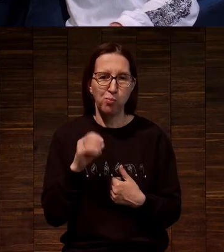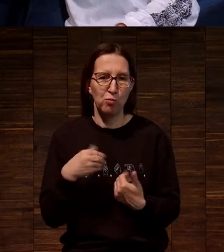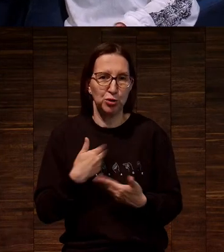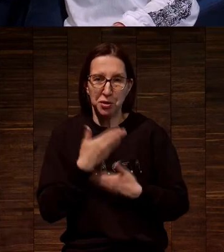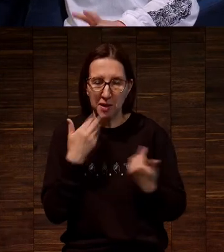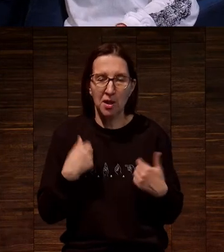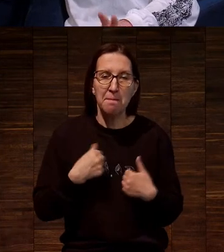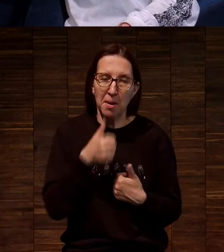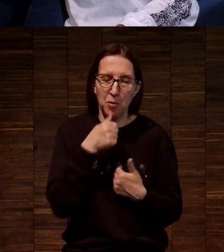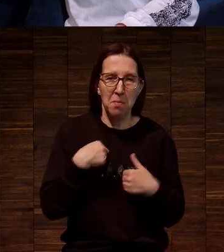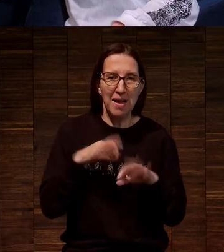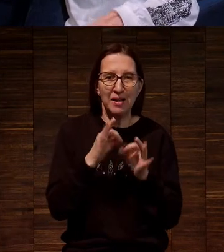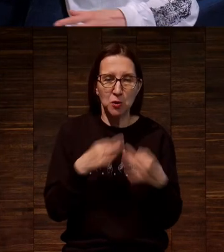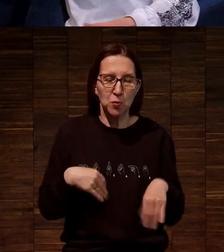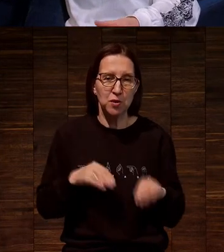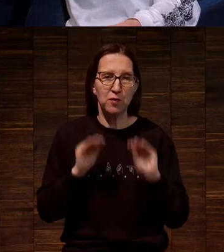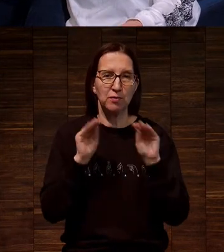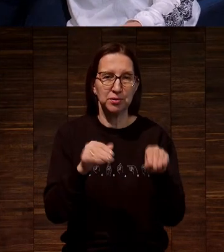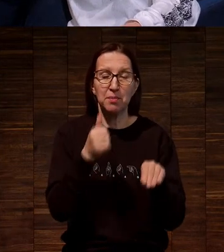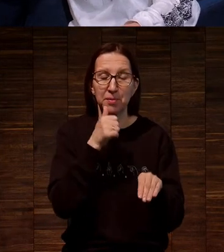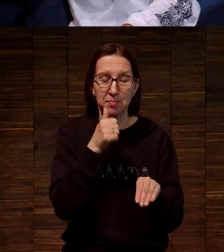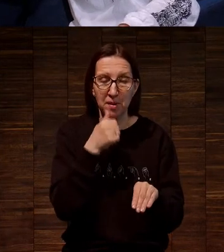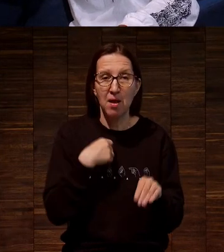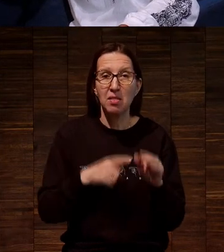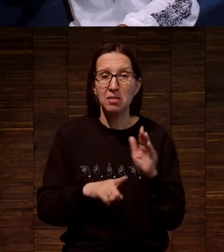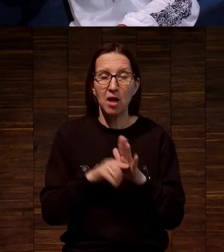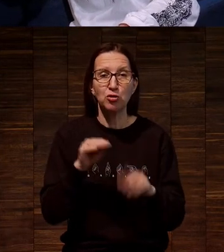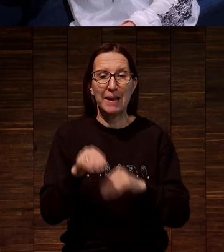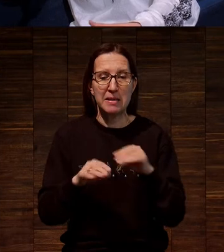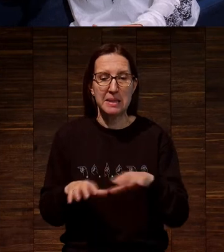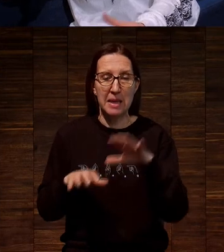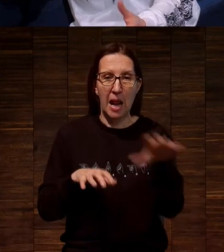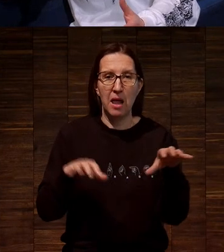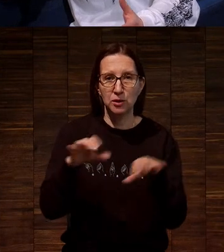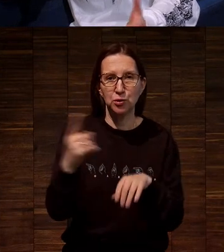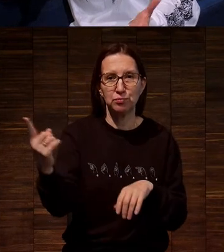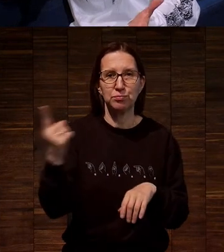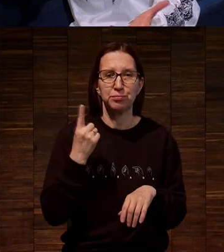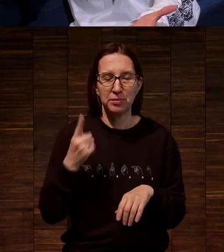искусство попробуем сделать. И когда они начали, по-моему, инсталляцию, вышел